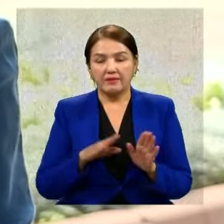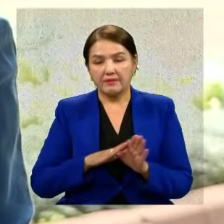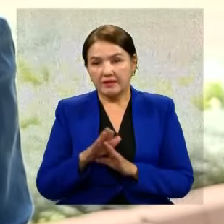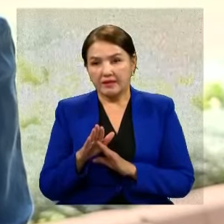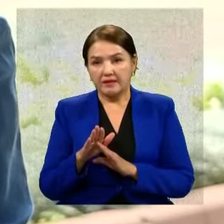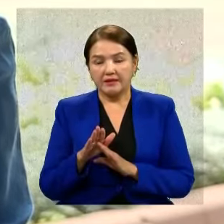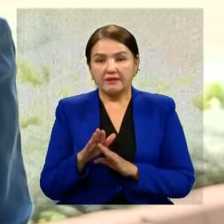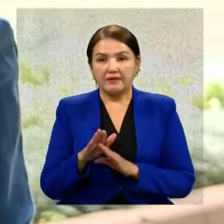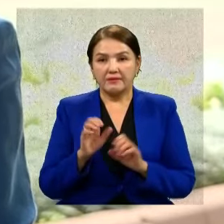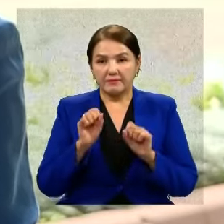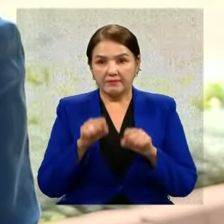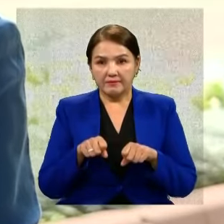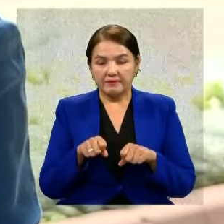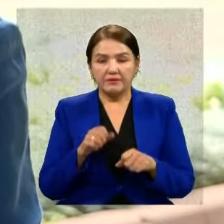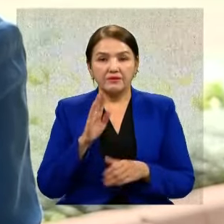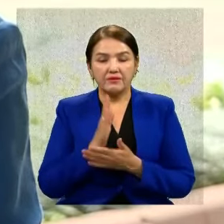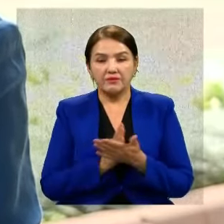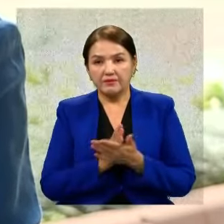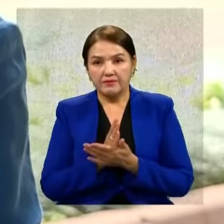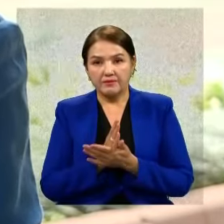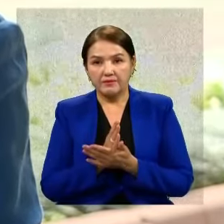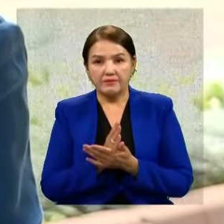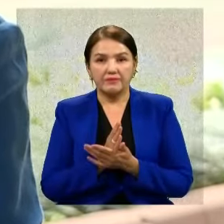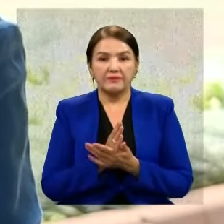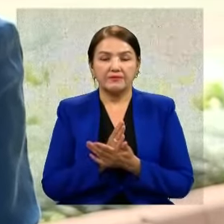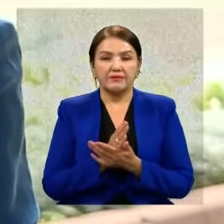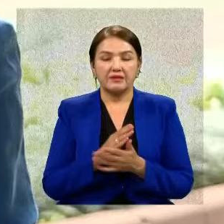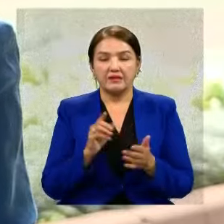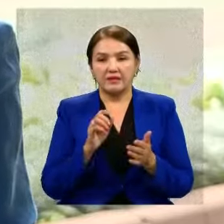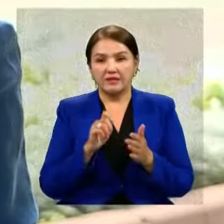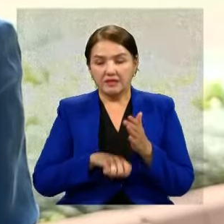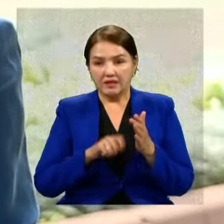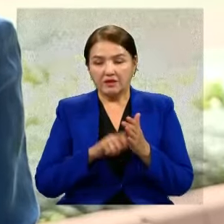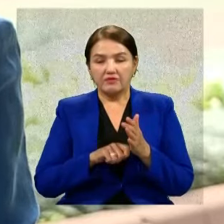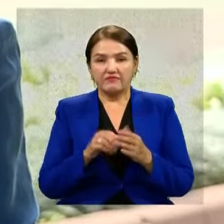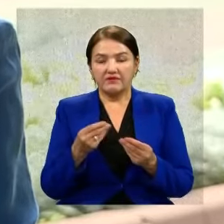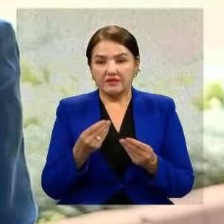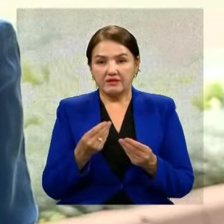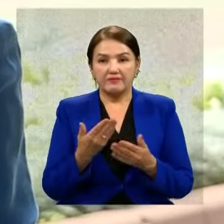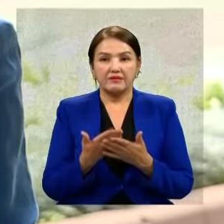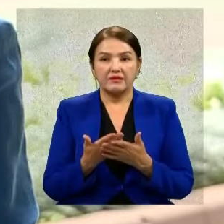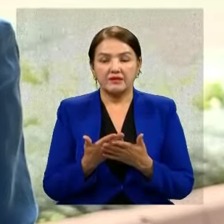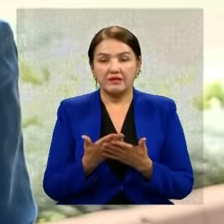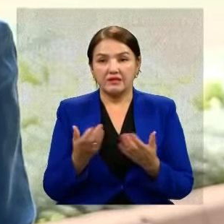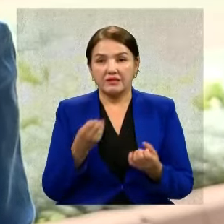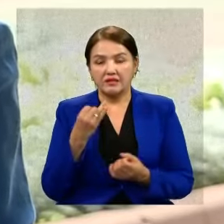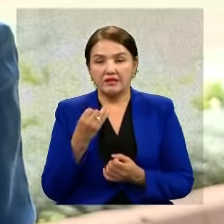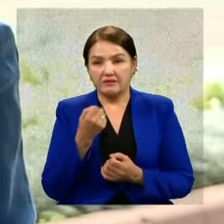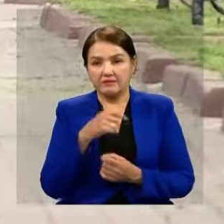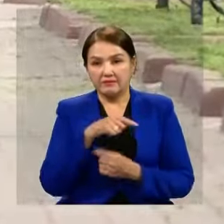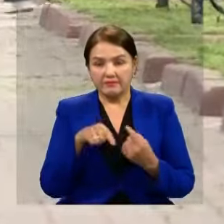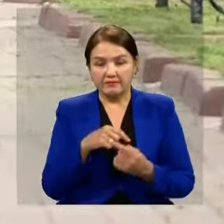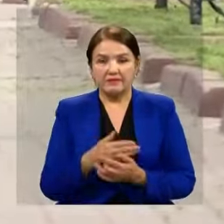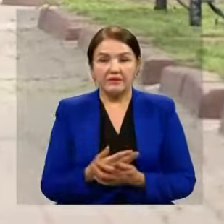создать возможные условия, то есть это уже налоговые рычаги, финансовые рычаги воздействия на малый и средний